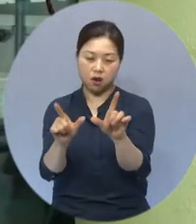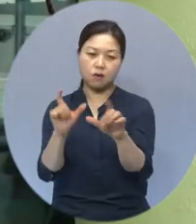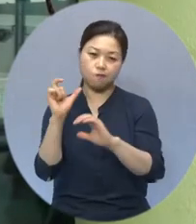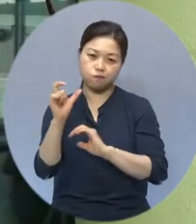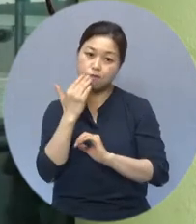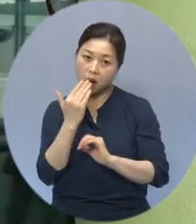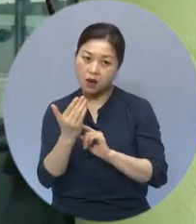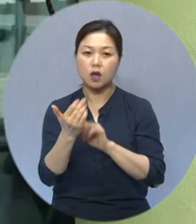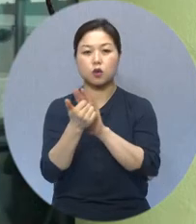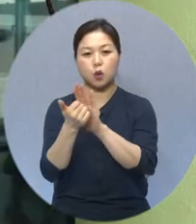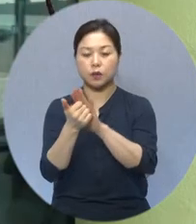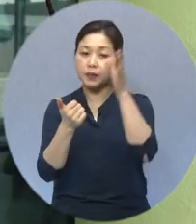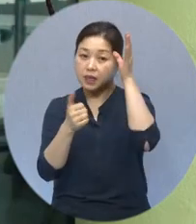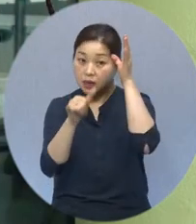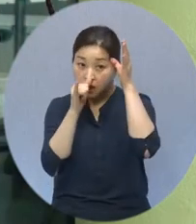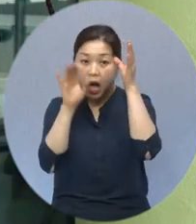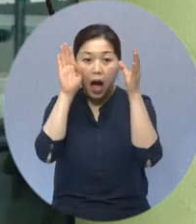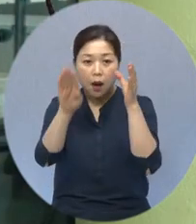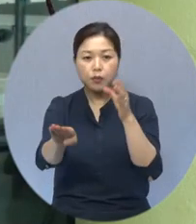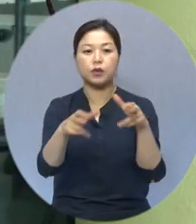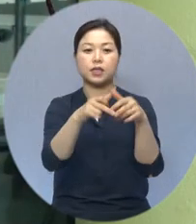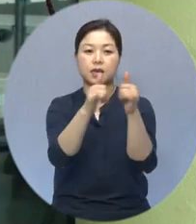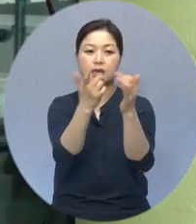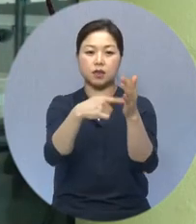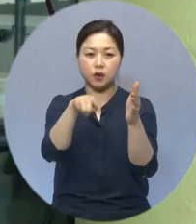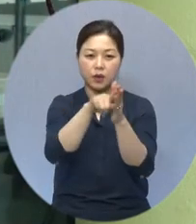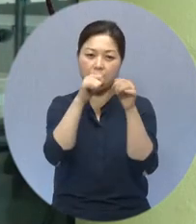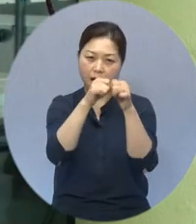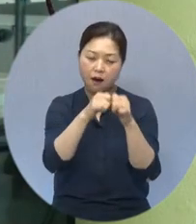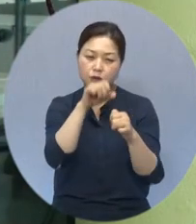되길 바라며 앞으로도 섬세하고 다양한